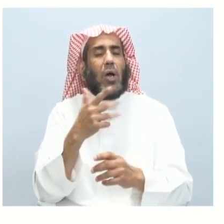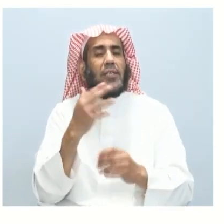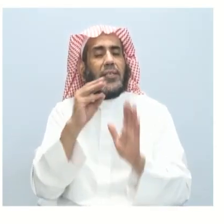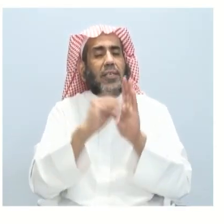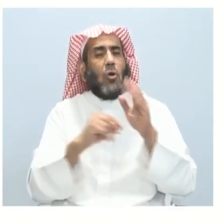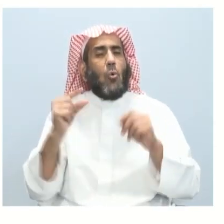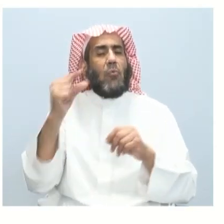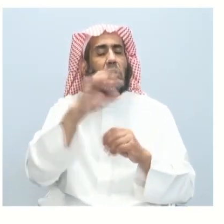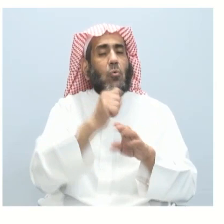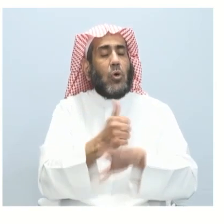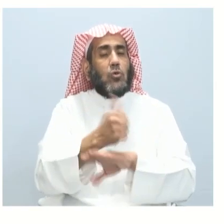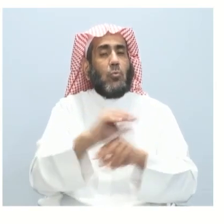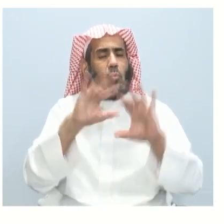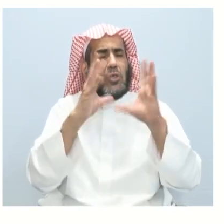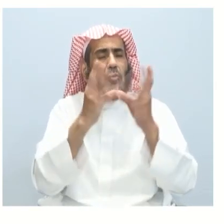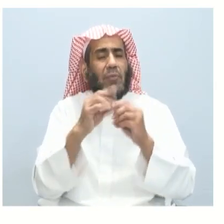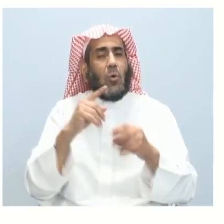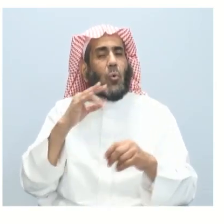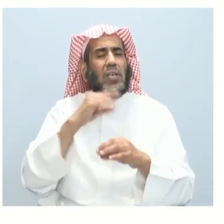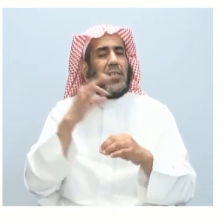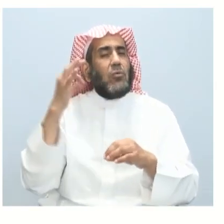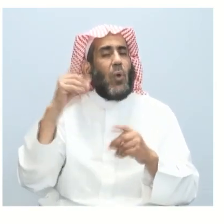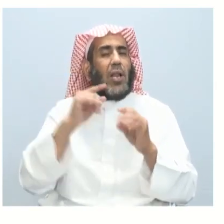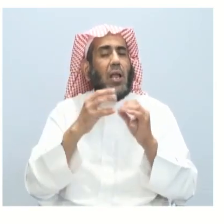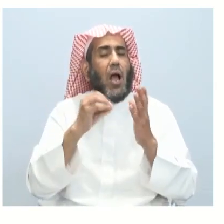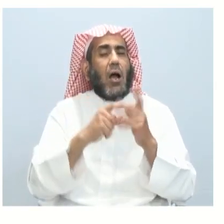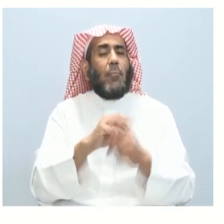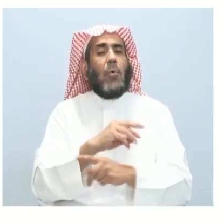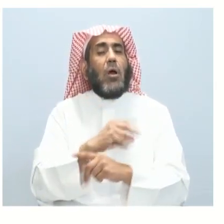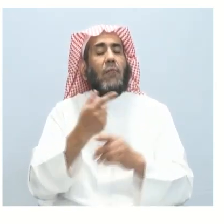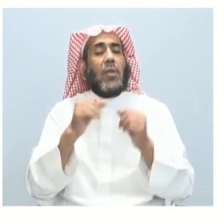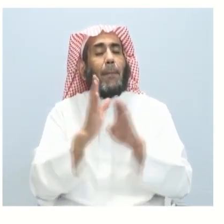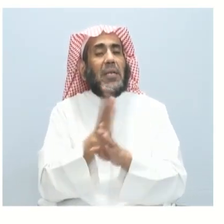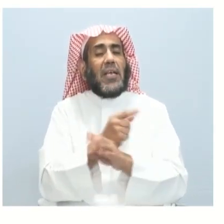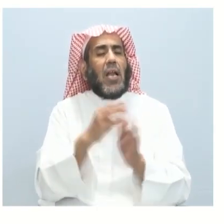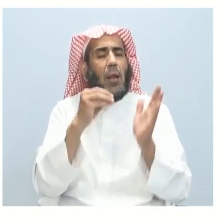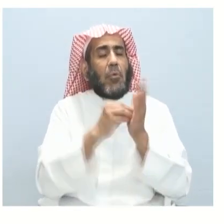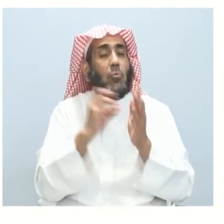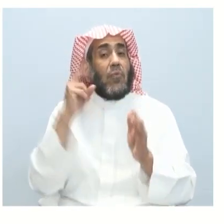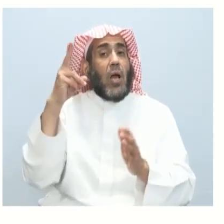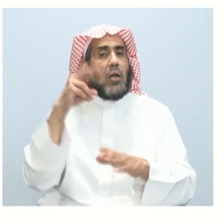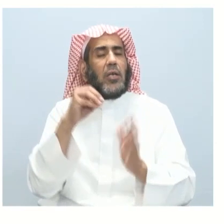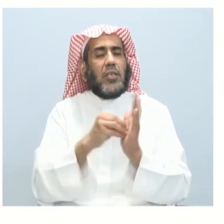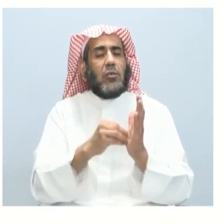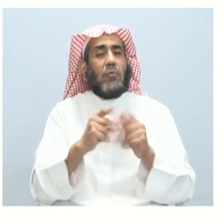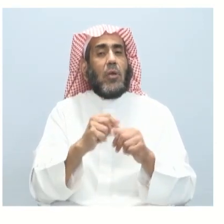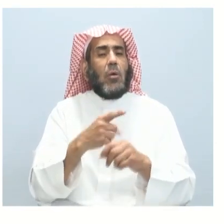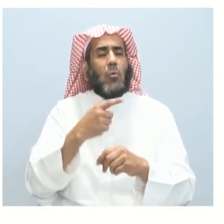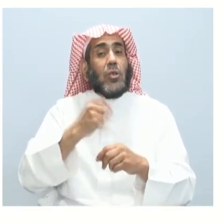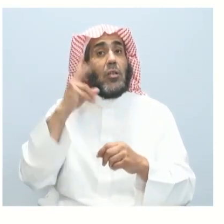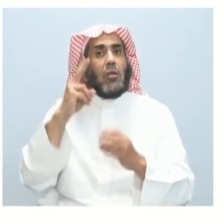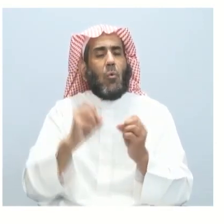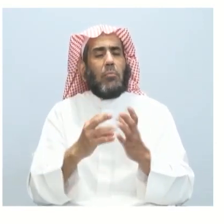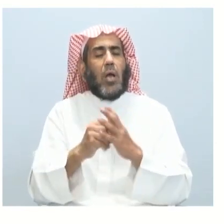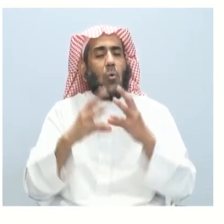ومفرداته واسلوبه صوره الفنيه والجرس والايقاع كما يدرس ايضا في مجال المضمون هي افكار النص وما فيها من الجده والابتكار